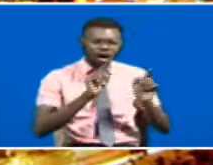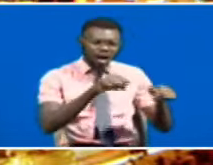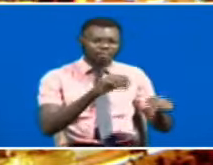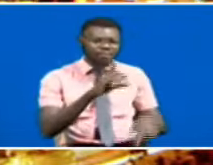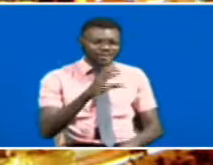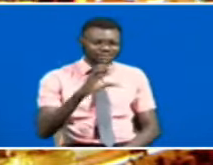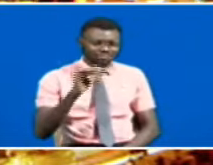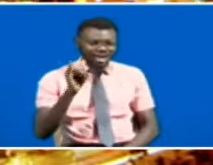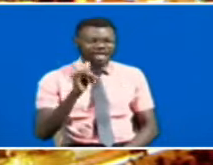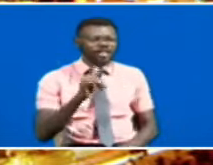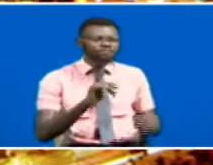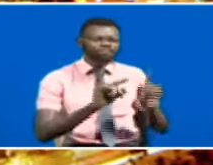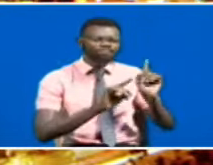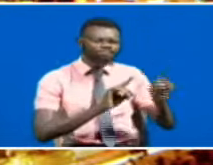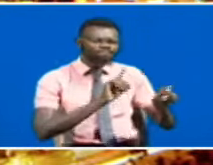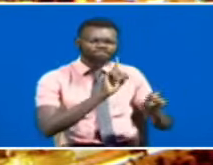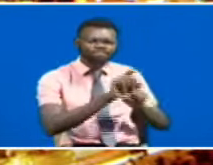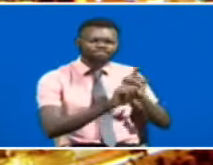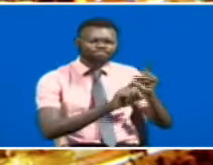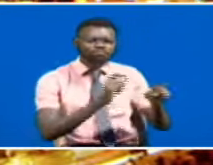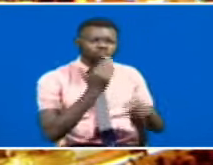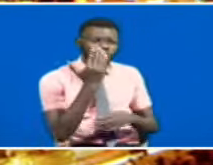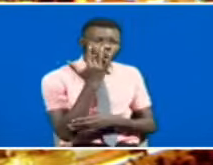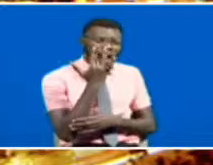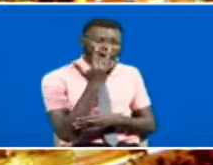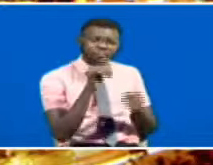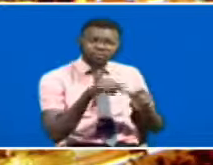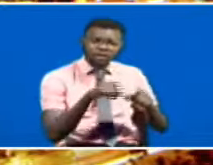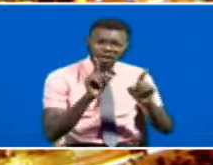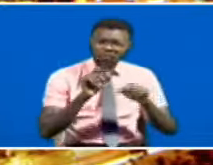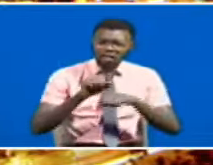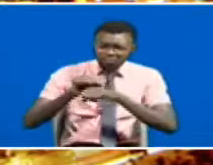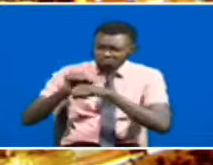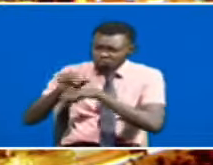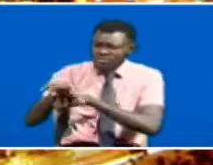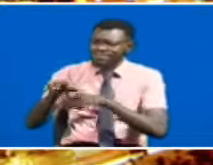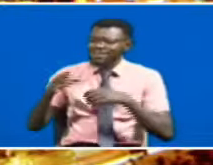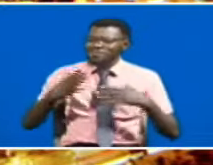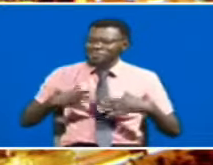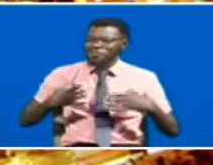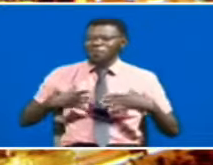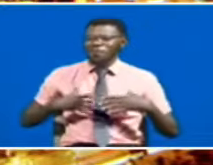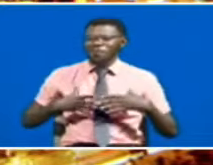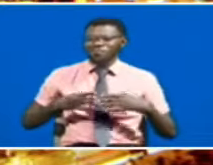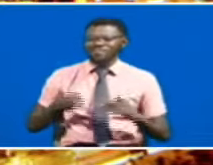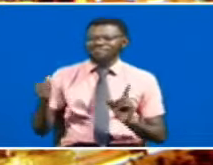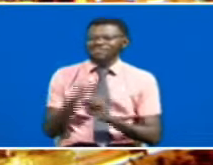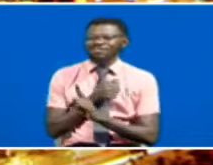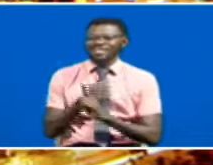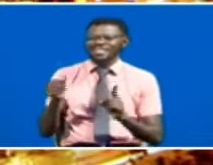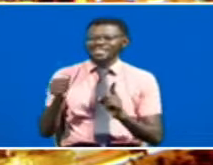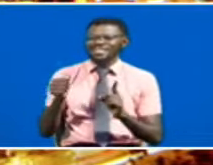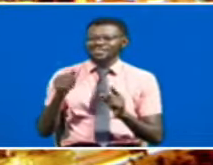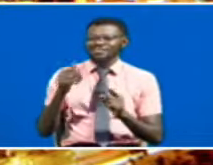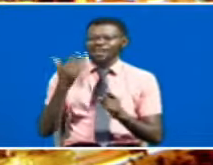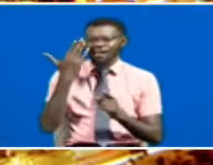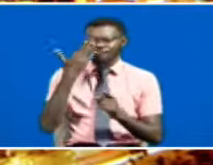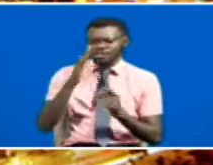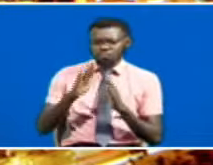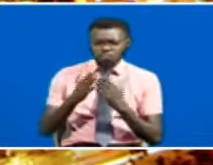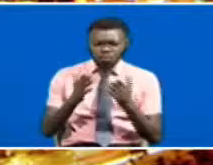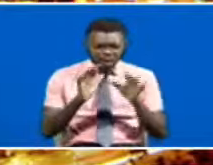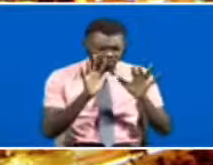mjini Kapenguria kuhusiana na tuhuma za uchochezi kupitia ukumbi wake wa mtandao wa Facebook. Mbunge huyo